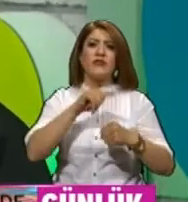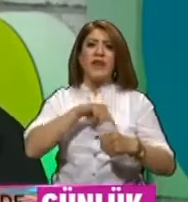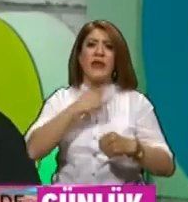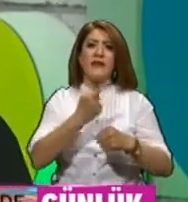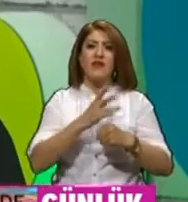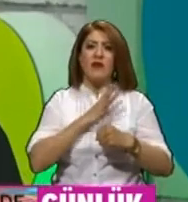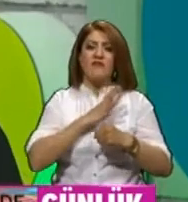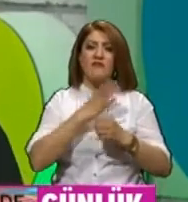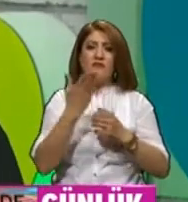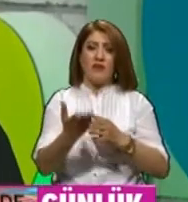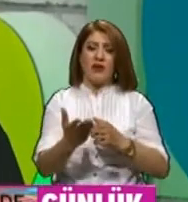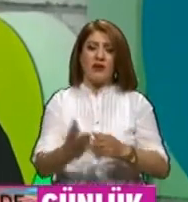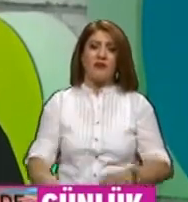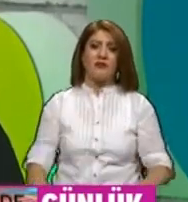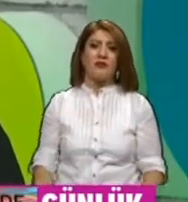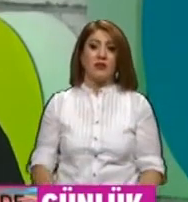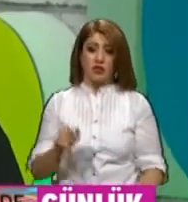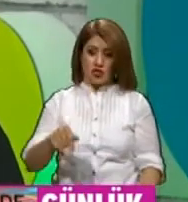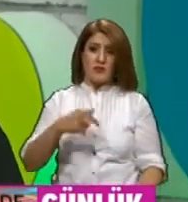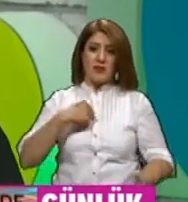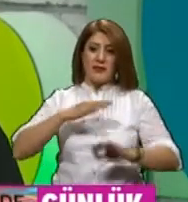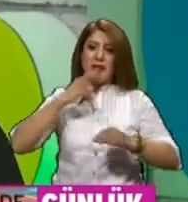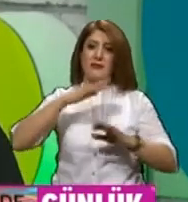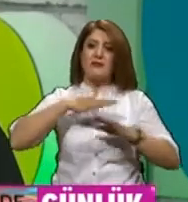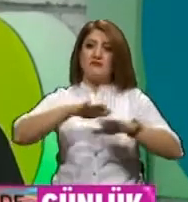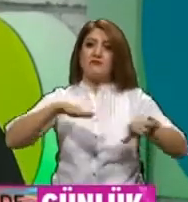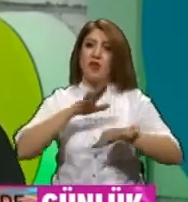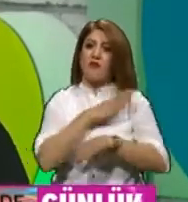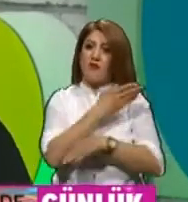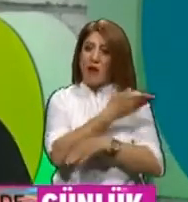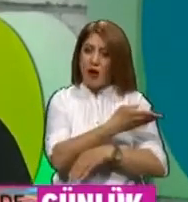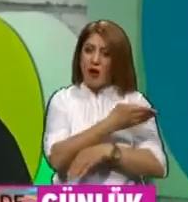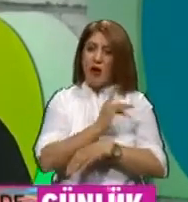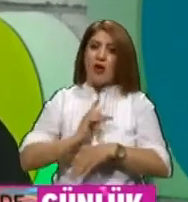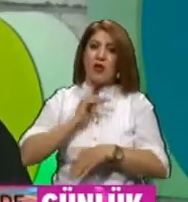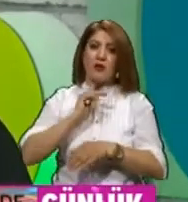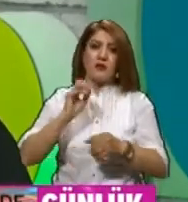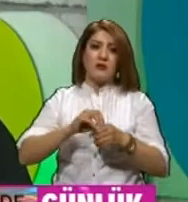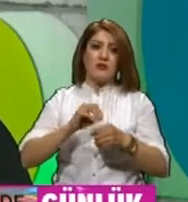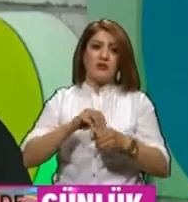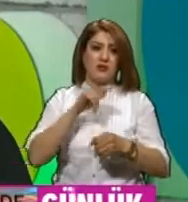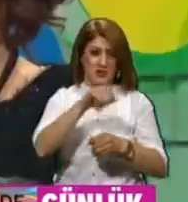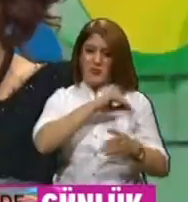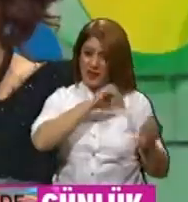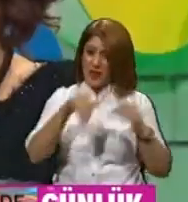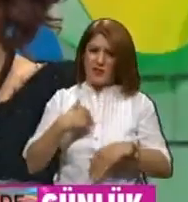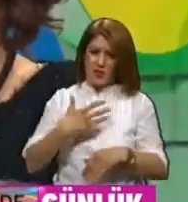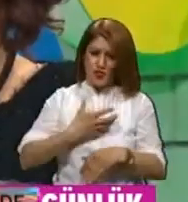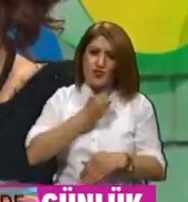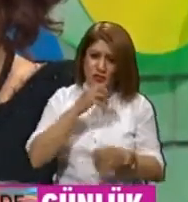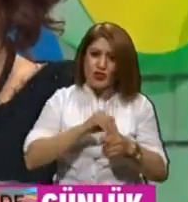aynı. İnsanlar şu anda denize giriyor Alanya'da. Ne için geldiniz siz? Bizim canımızı mı